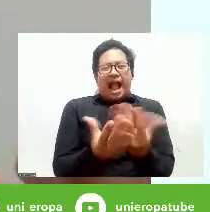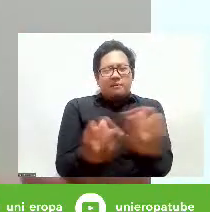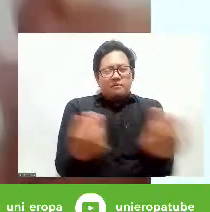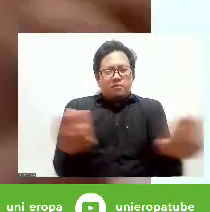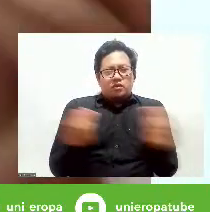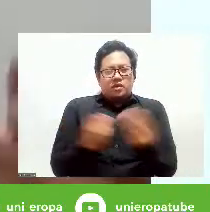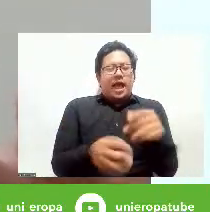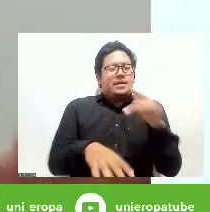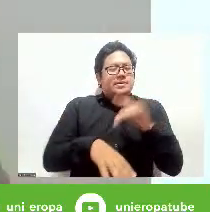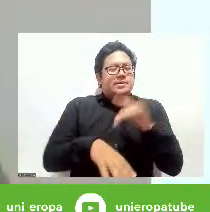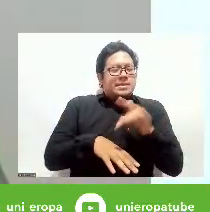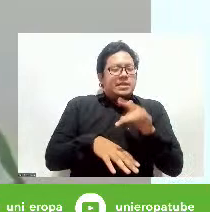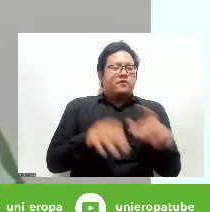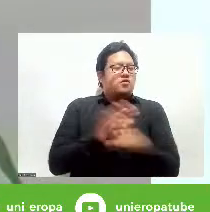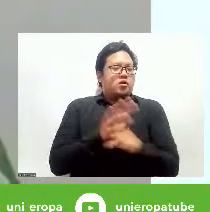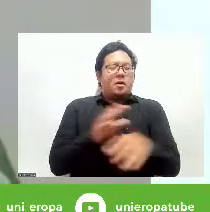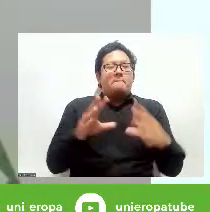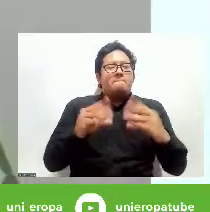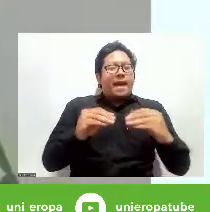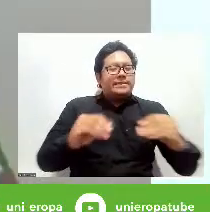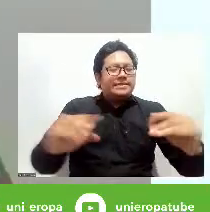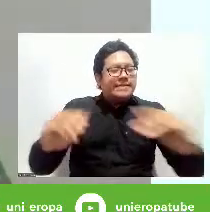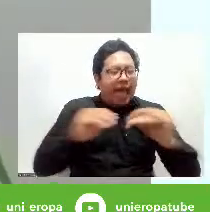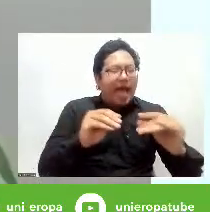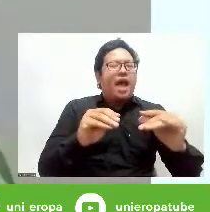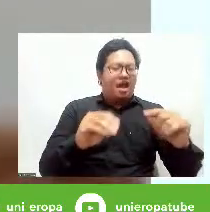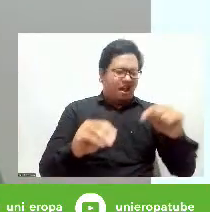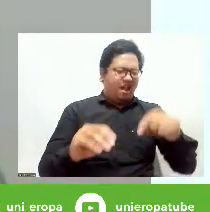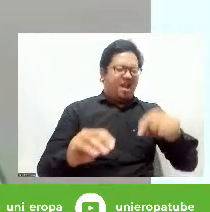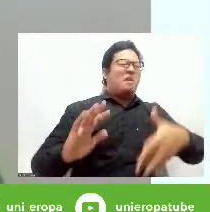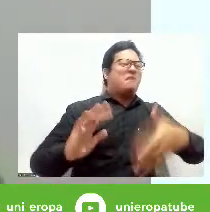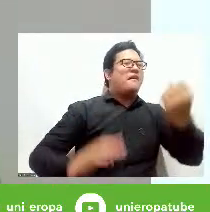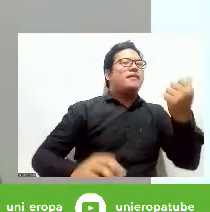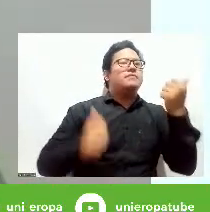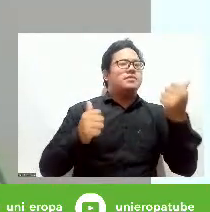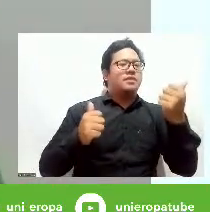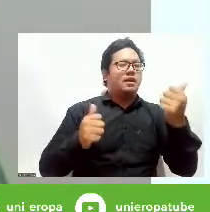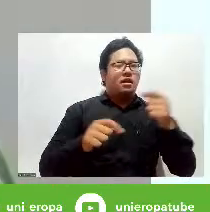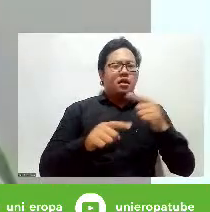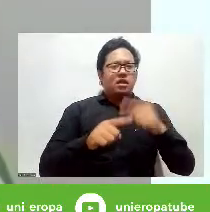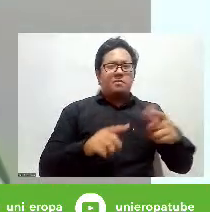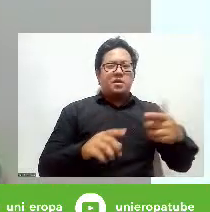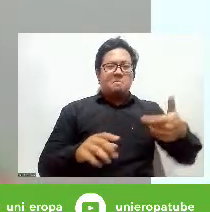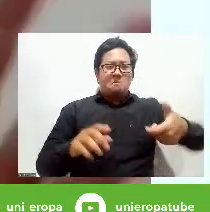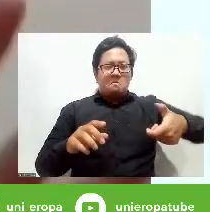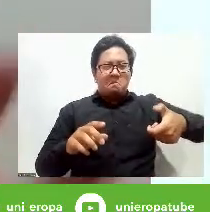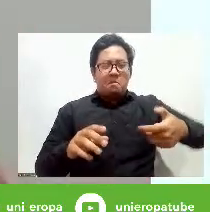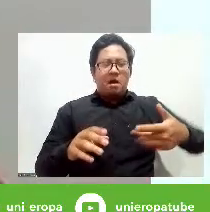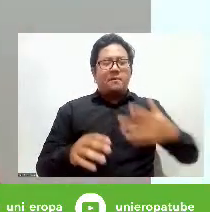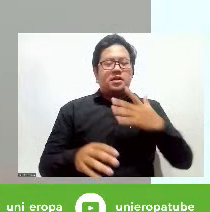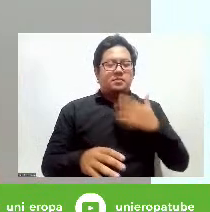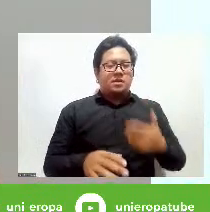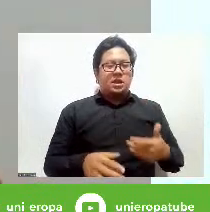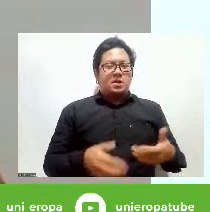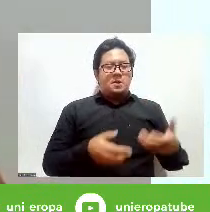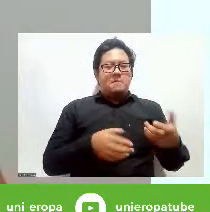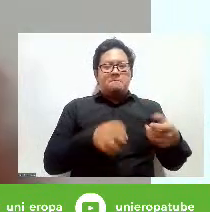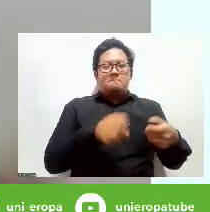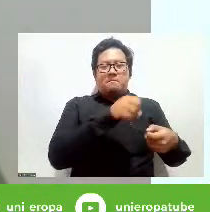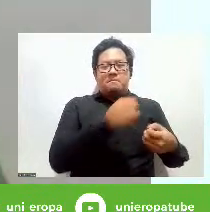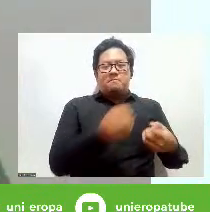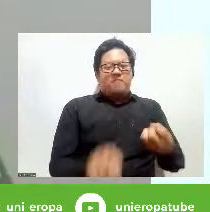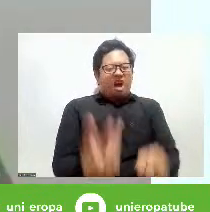masih basah tergenang bisa dimanfaatkan tanpa harus dibakar bukanya harus dikeringkan tanpa itu